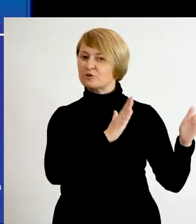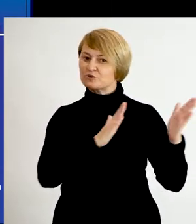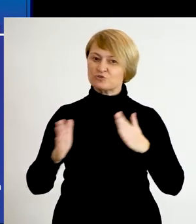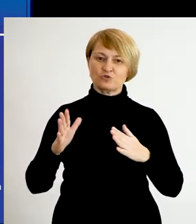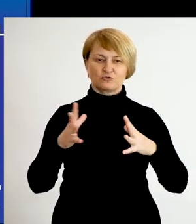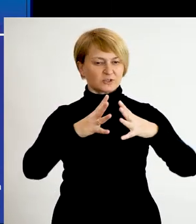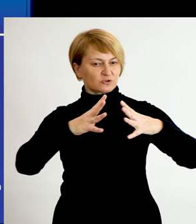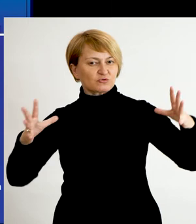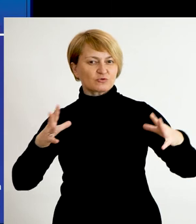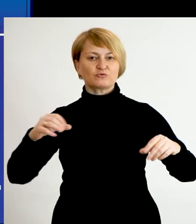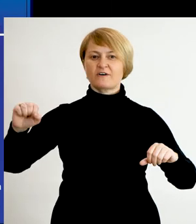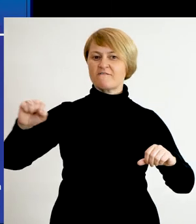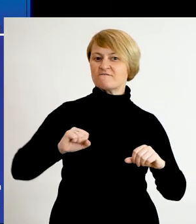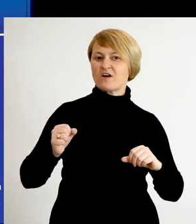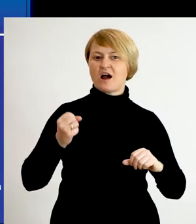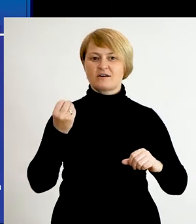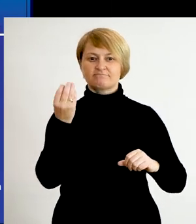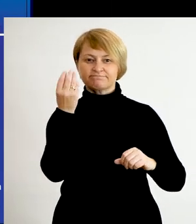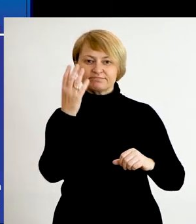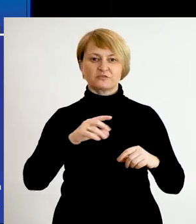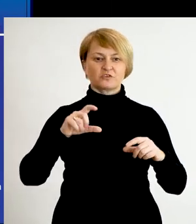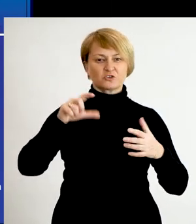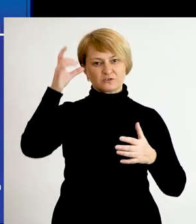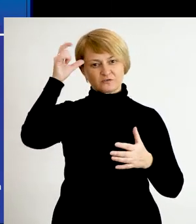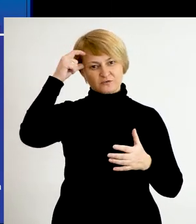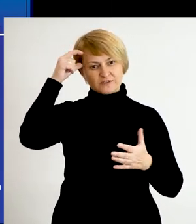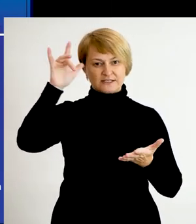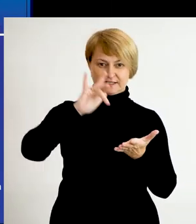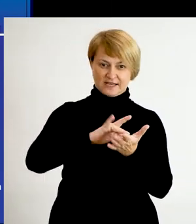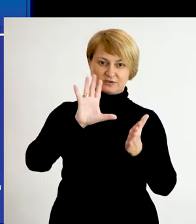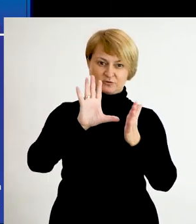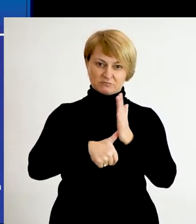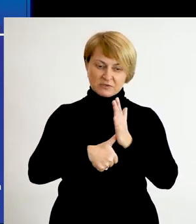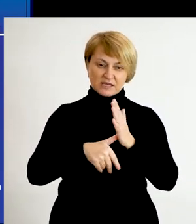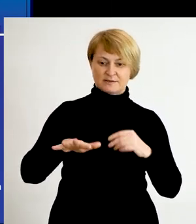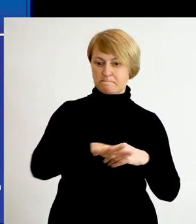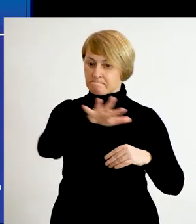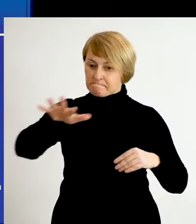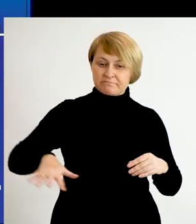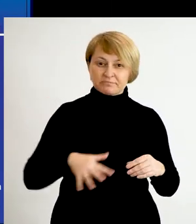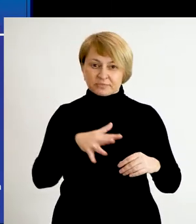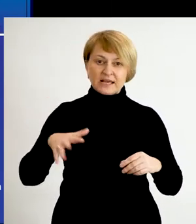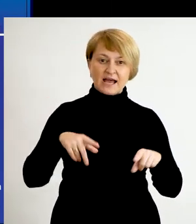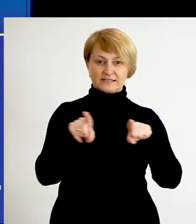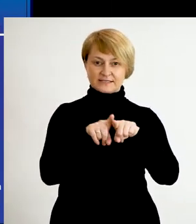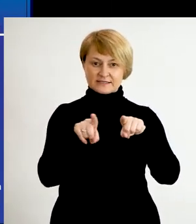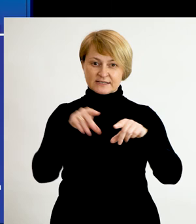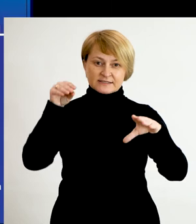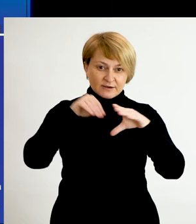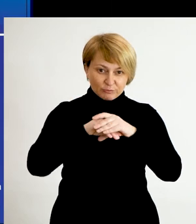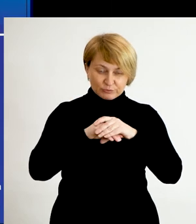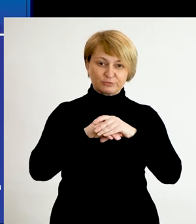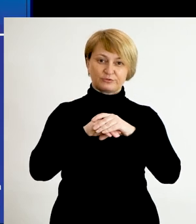duży, fajny obiekt w centrum miasta, który w połączeniu z planowanym placem przeddworcowym w tamtym miejscu